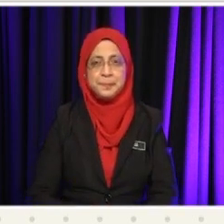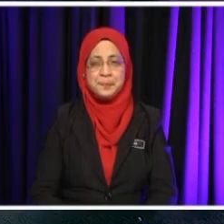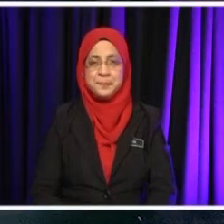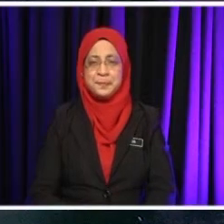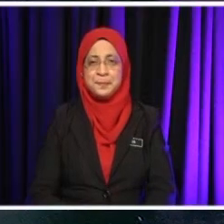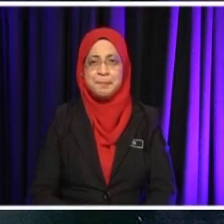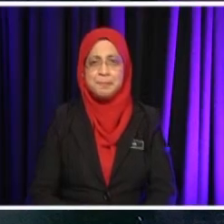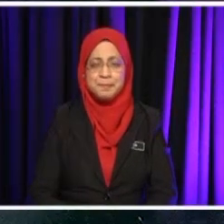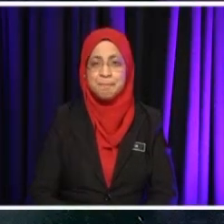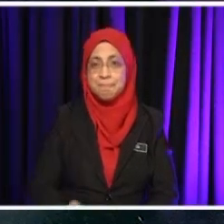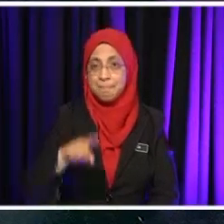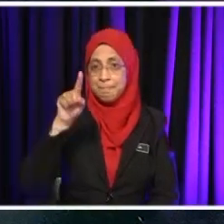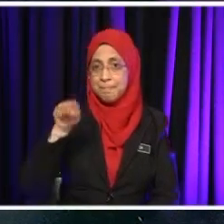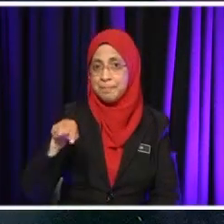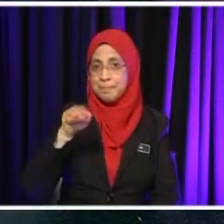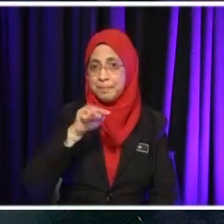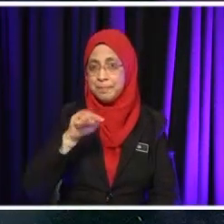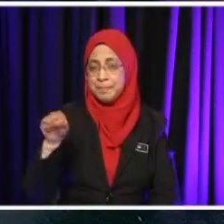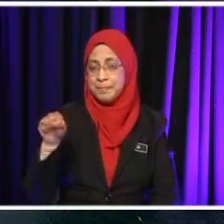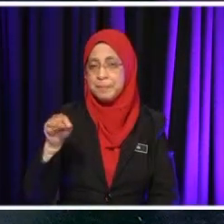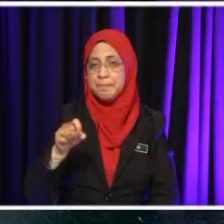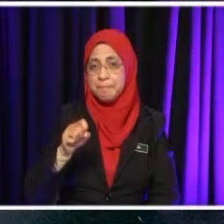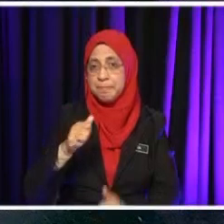dia punya garisan Greenwich